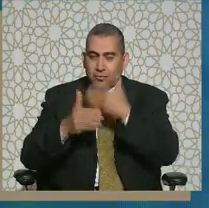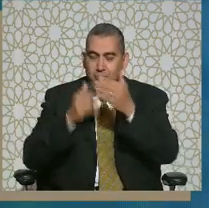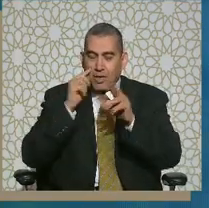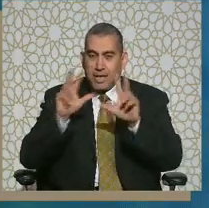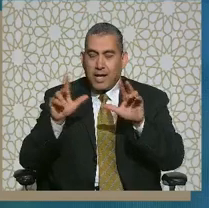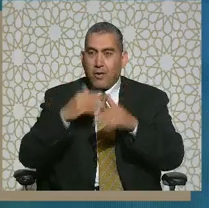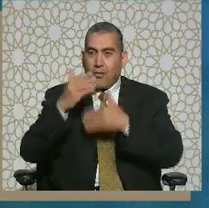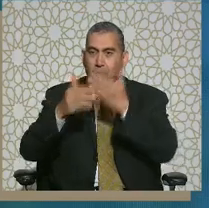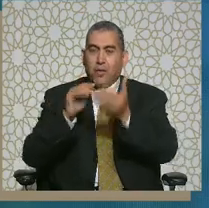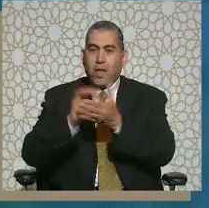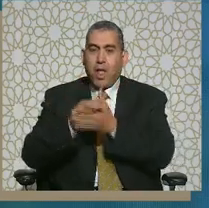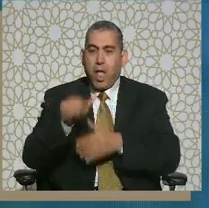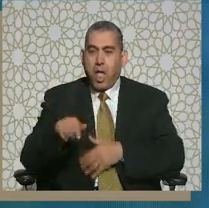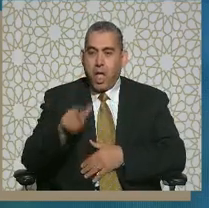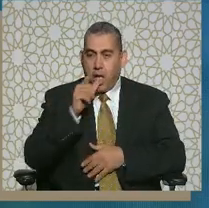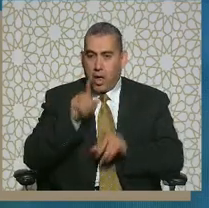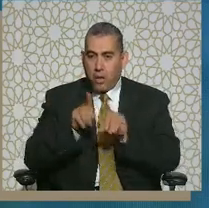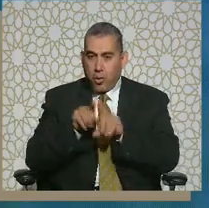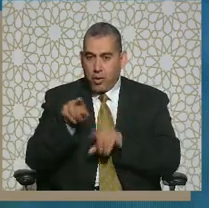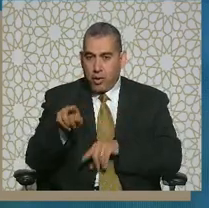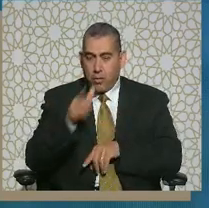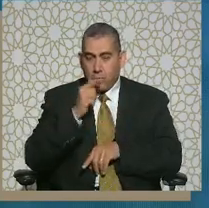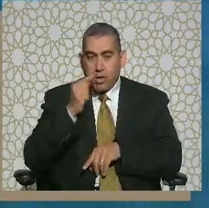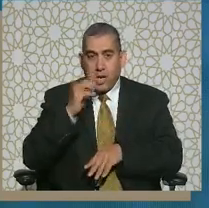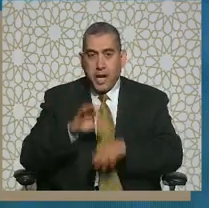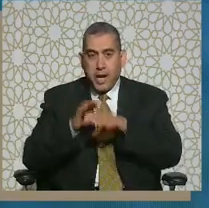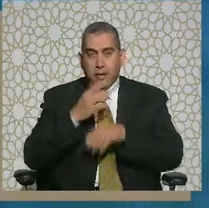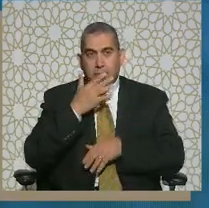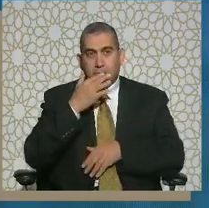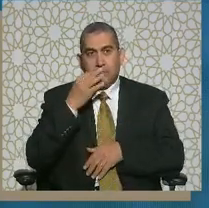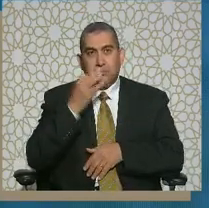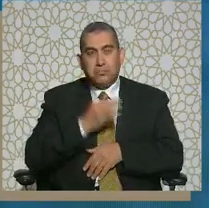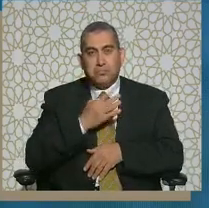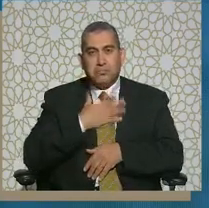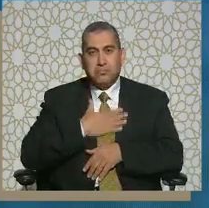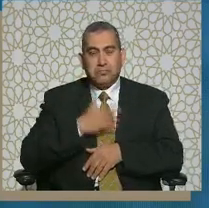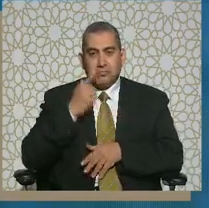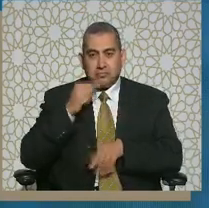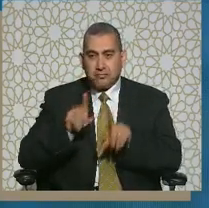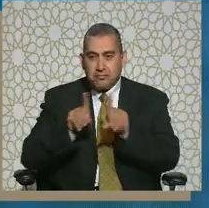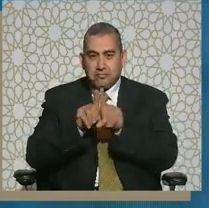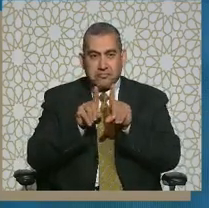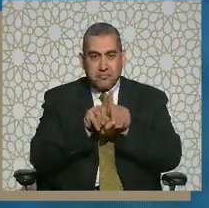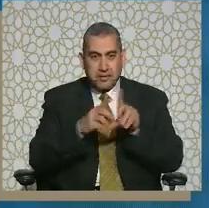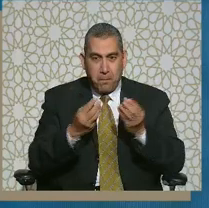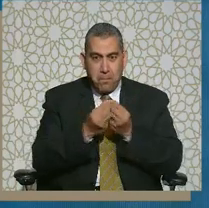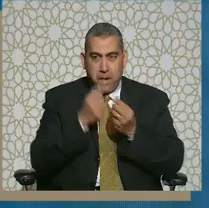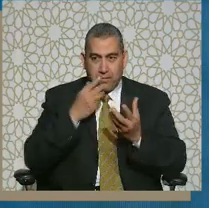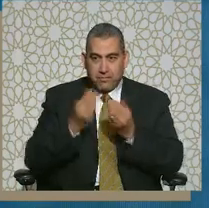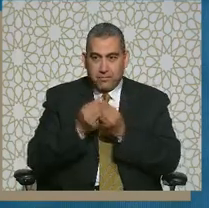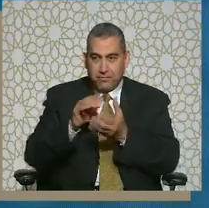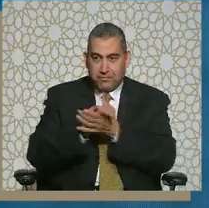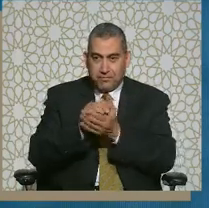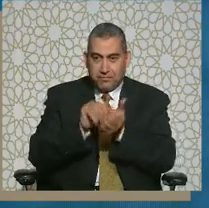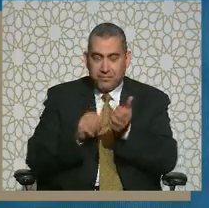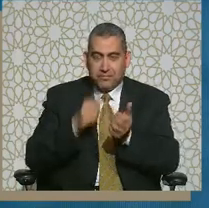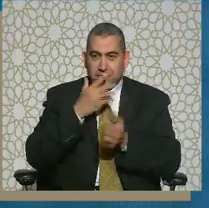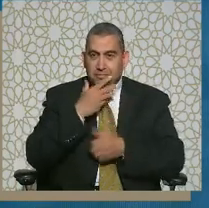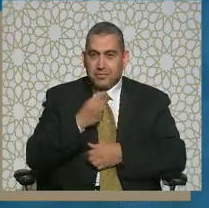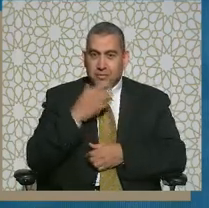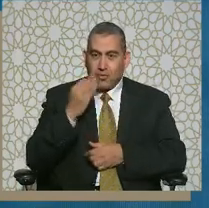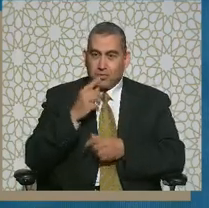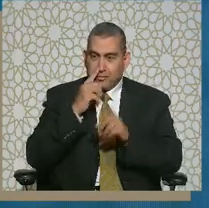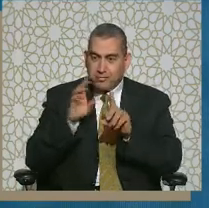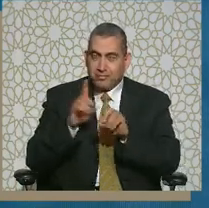عينيه لكن الناس بتدوق انسهم ببعض فجمال الانس بيجي من انسهم